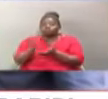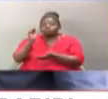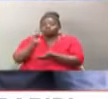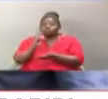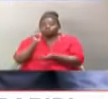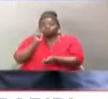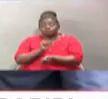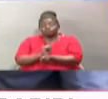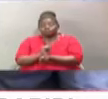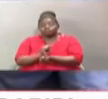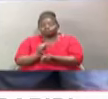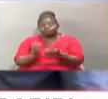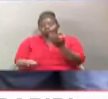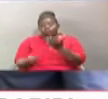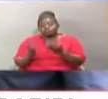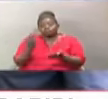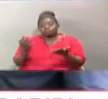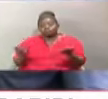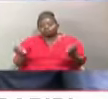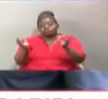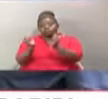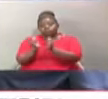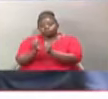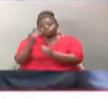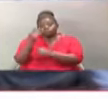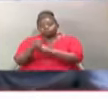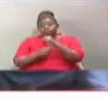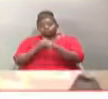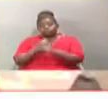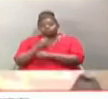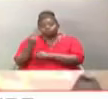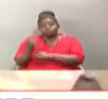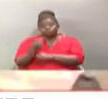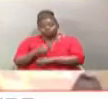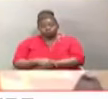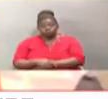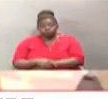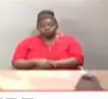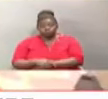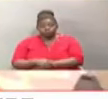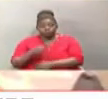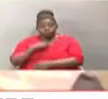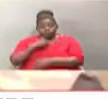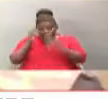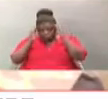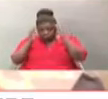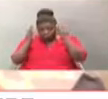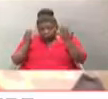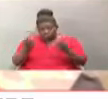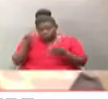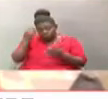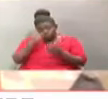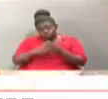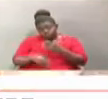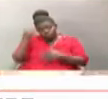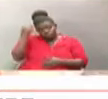ku bubonerezo waakiri bamusibeyo omwaka gumu gwokka. Simanki bagenda